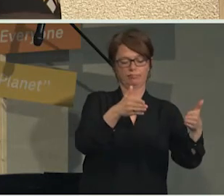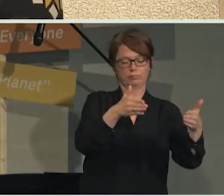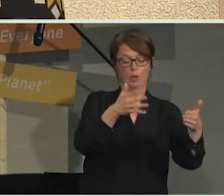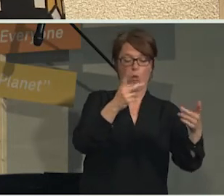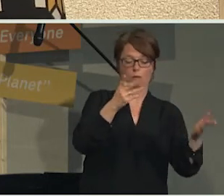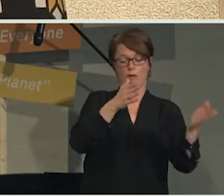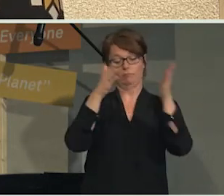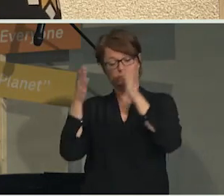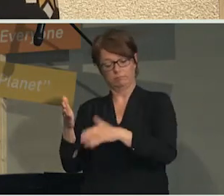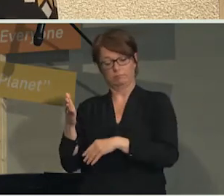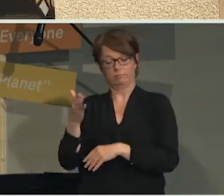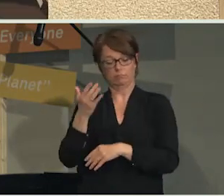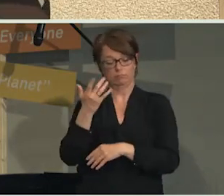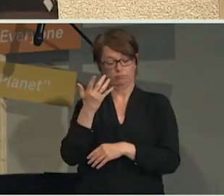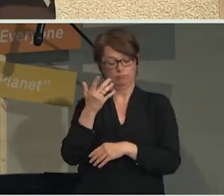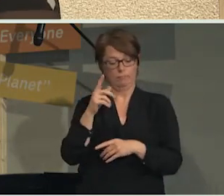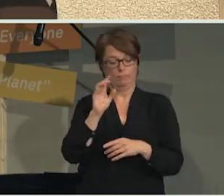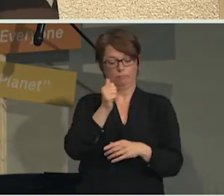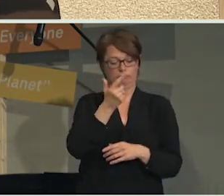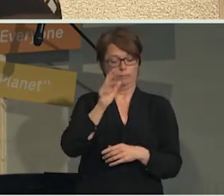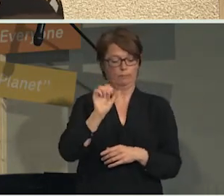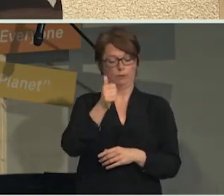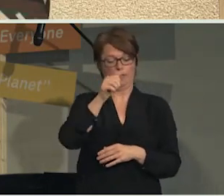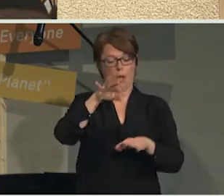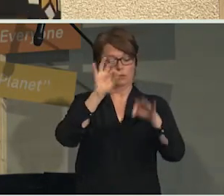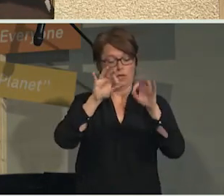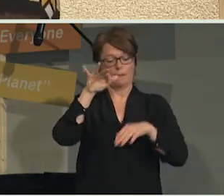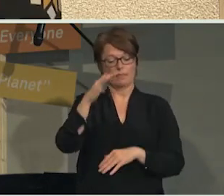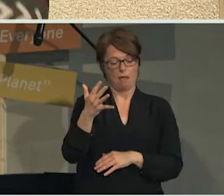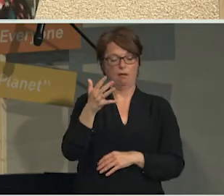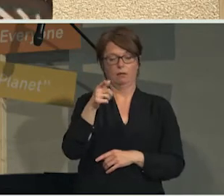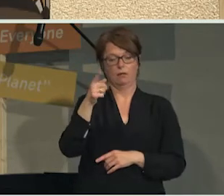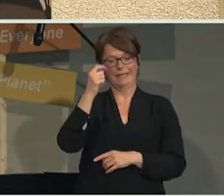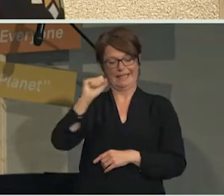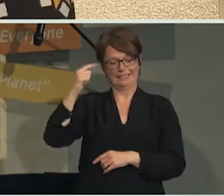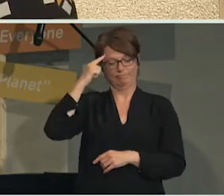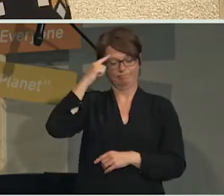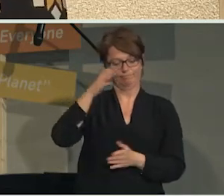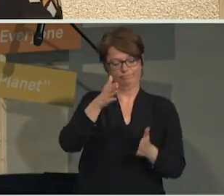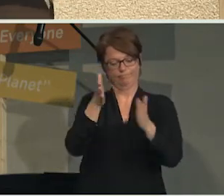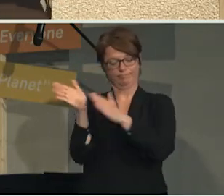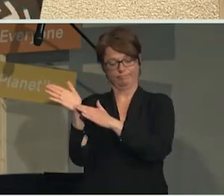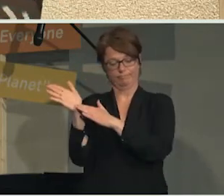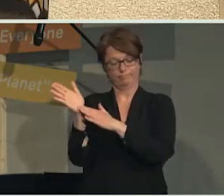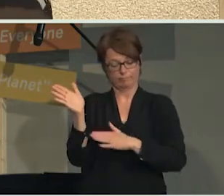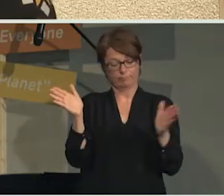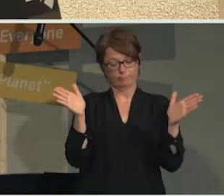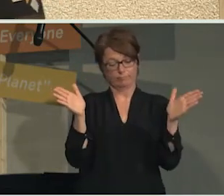Einwanderer aus den 60ern und 70ern, wie auch meine Mutter, nicht einmal ein kommunales Wahlrecht